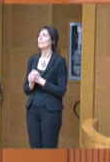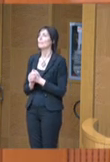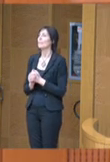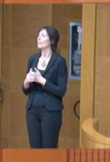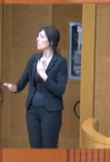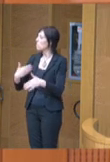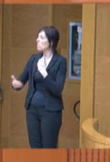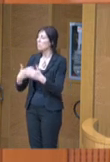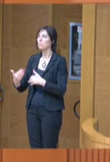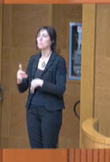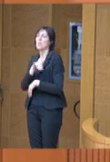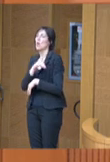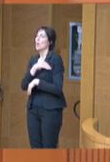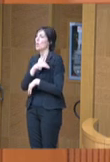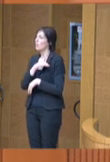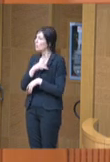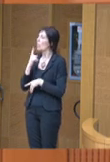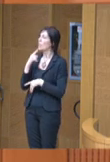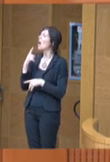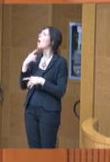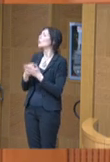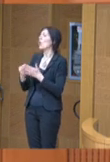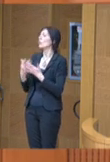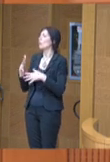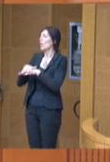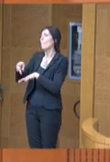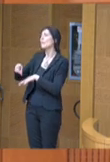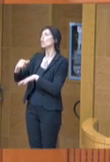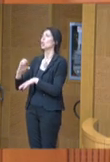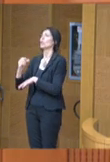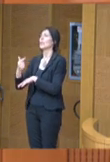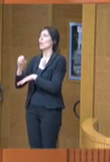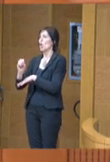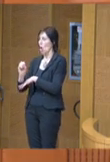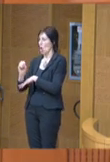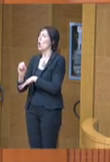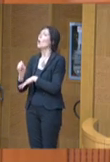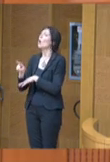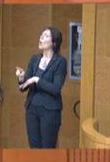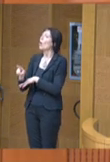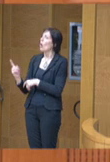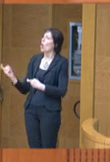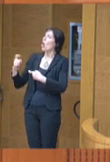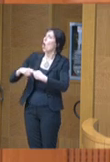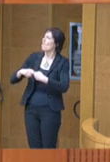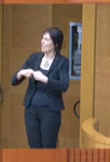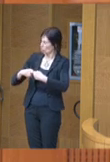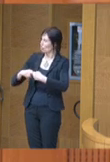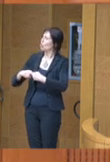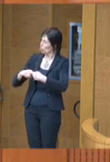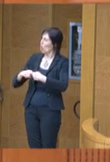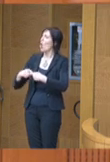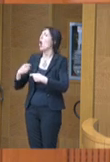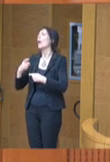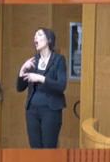il progetto diventa un percorso integrato di PCTO, grazie alla professoressa Bovino, e otteniamo una convenzione con il Comune di Roma.